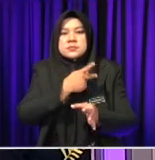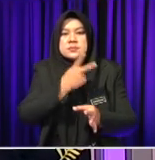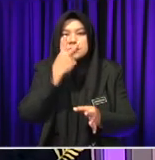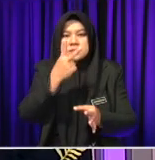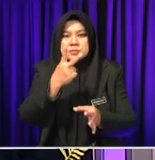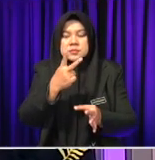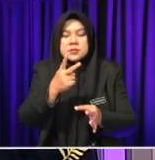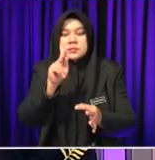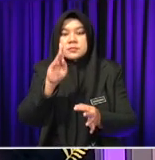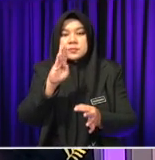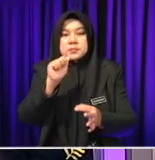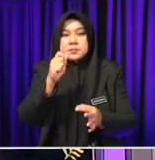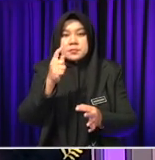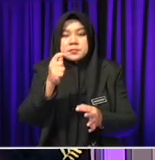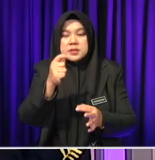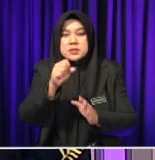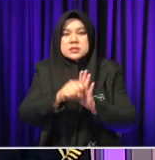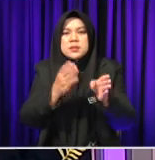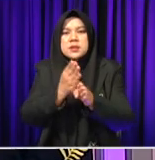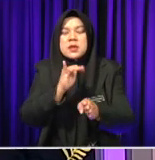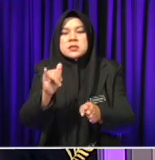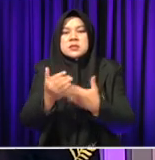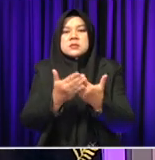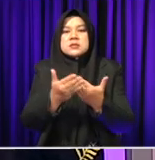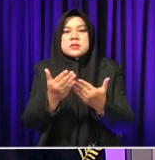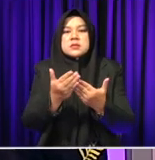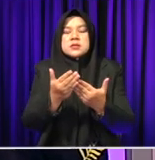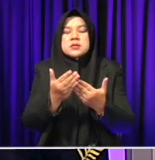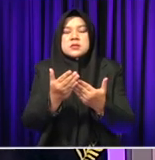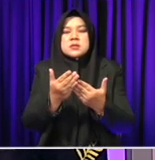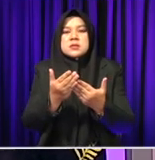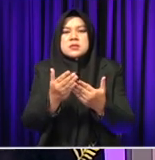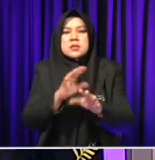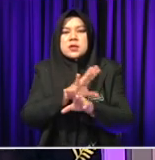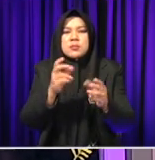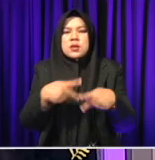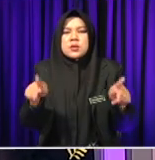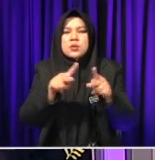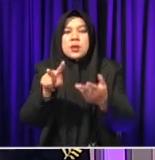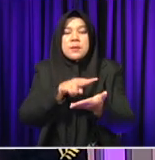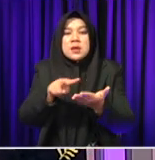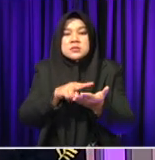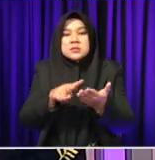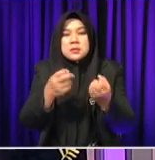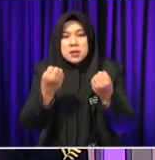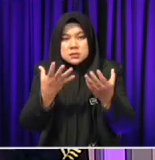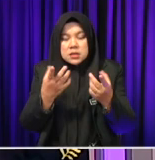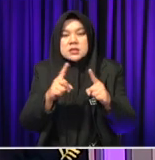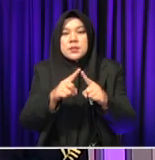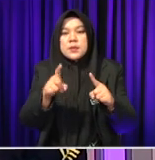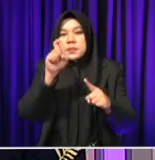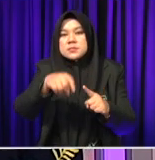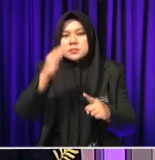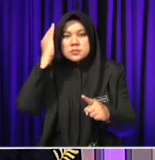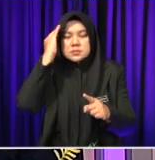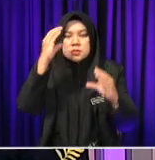keat ni mudah sebenarnya Hakim Dia tidak memerlukan pembacaan yang mendalam dalam buku cuma kita kena tahulah macam mana cara nak menjawab dan